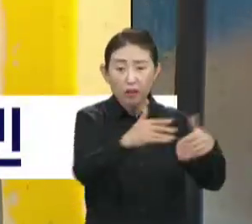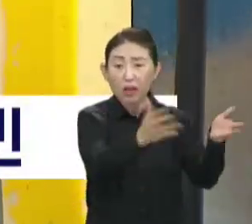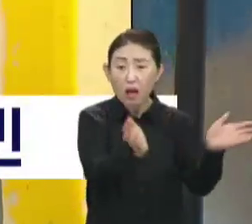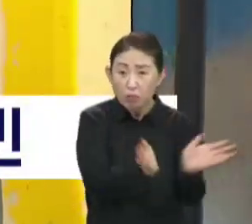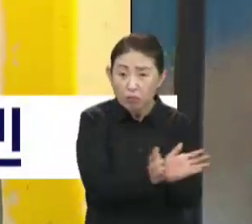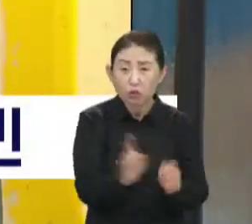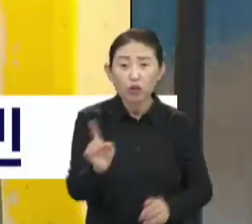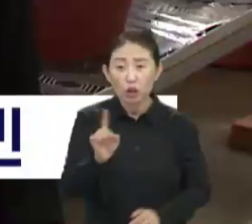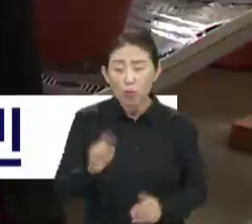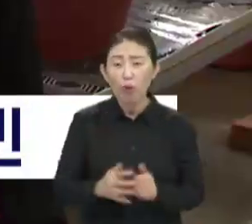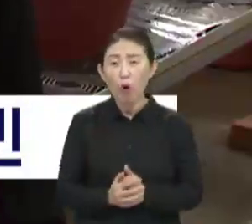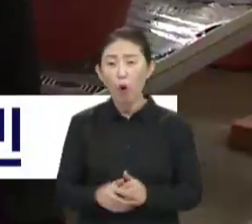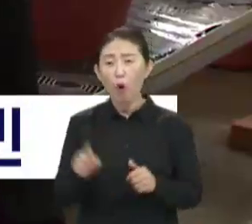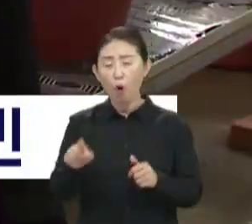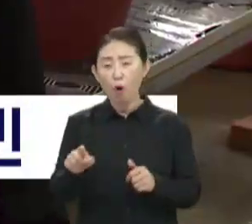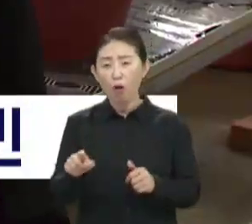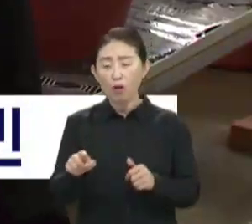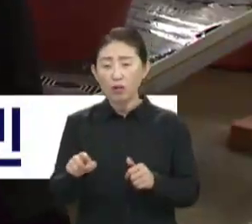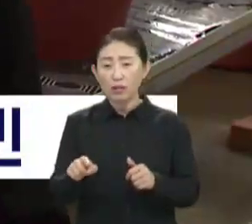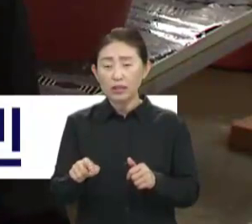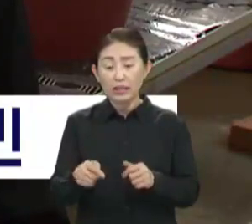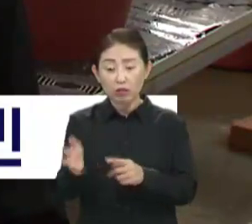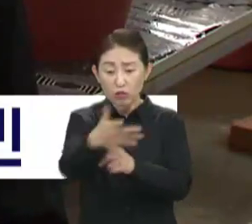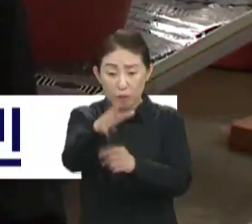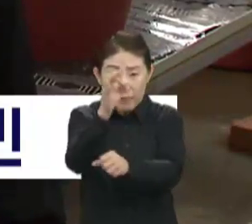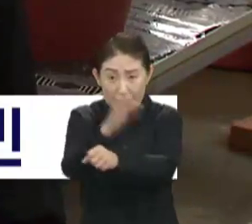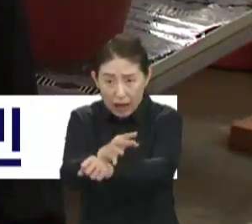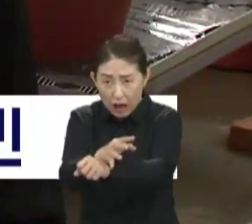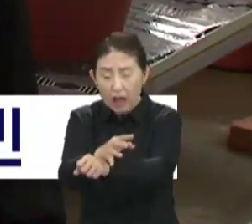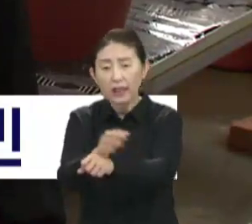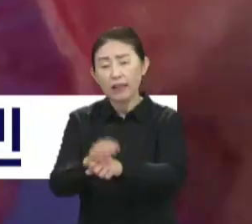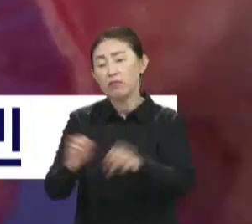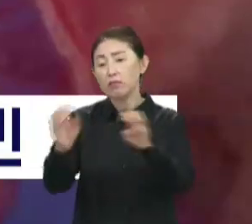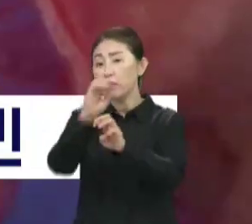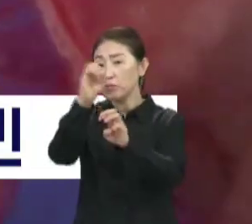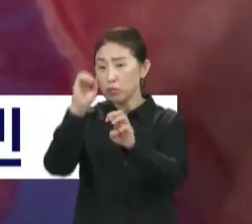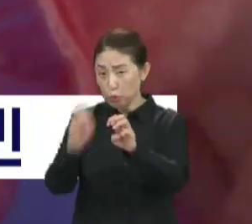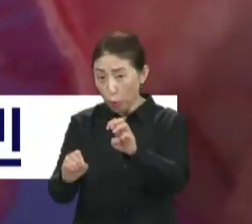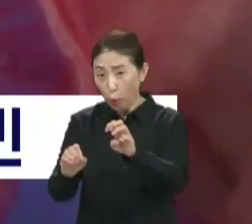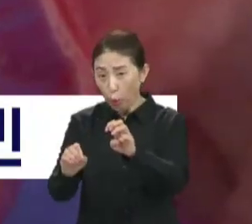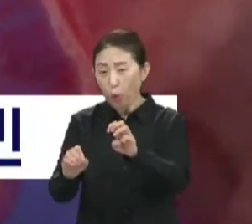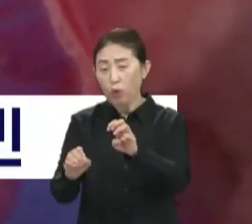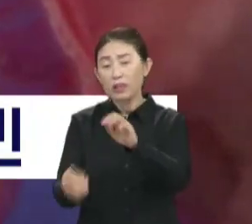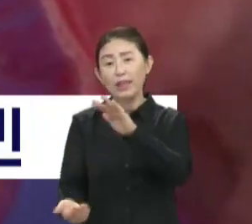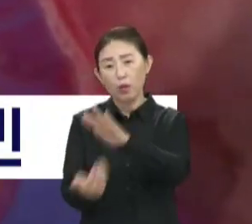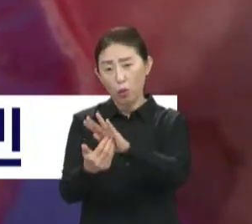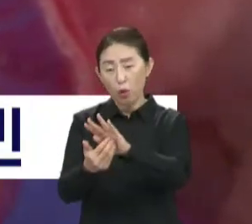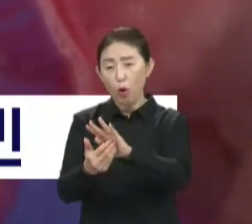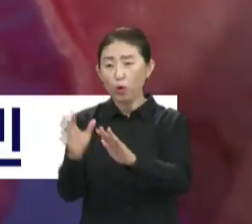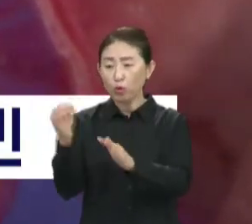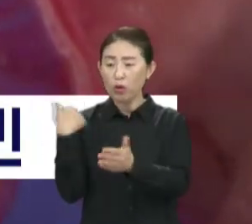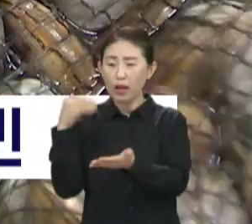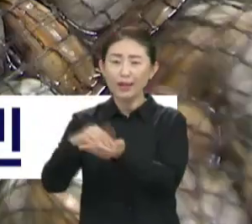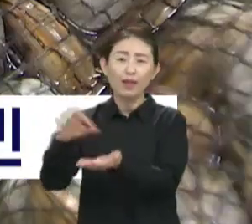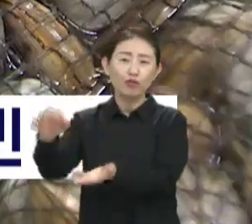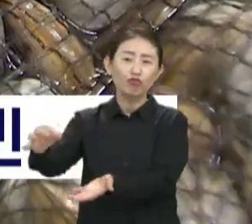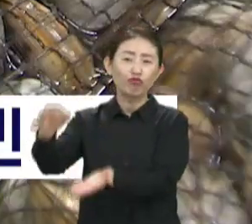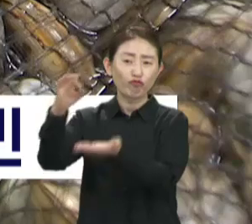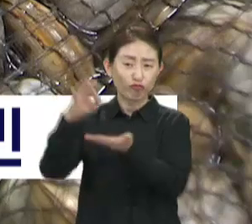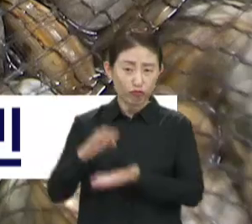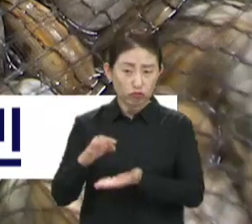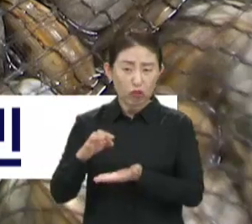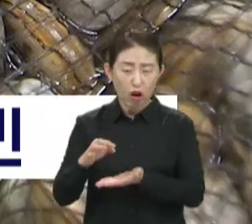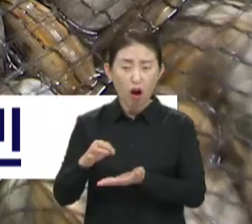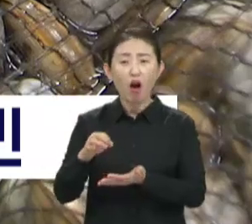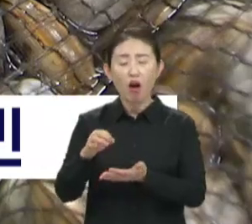수산동에 환급장소를 설치하고 국내산 수산물 구매 시 금액에 따라 당일 최대 30% 환급받을 수 있는